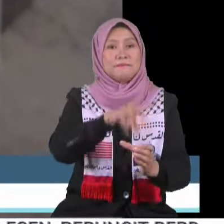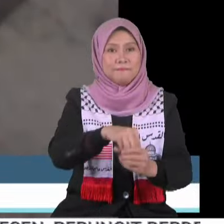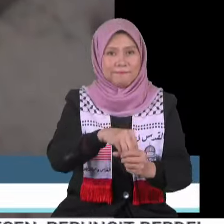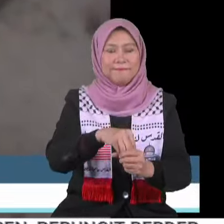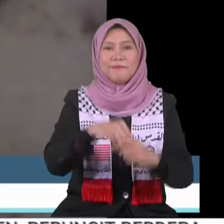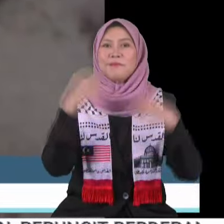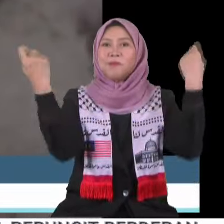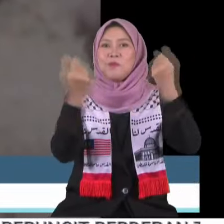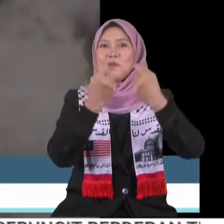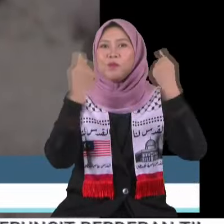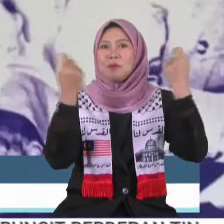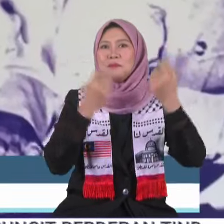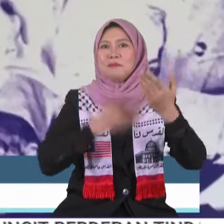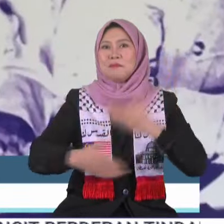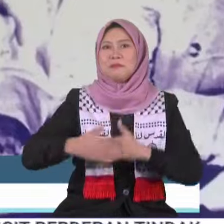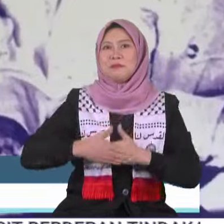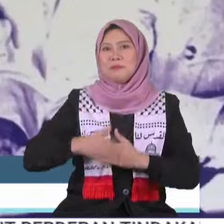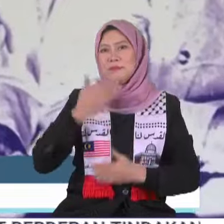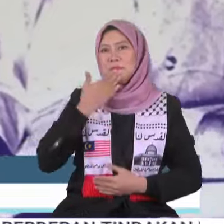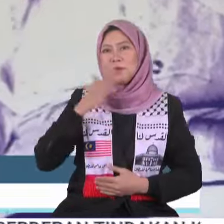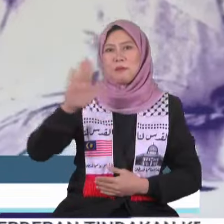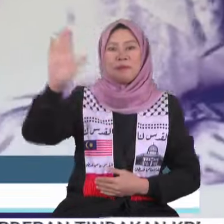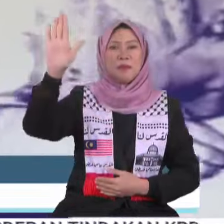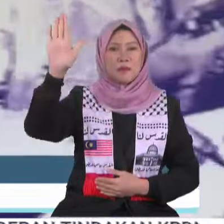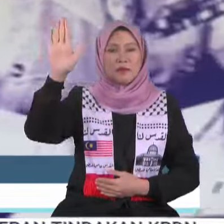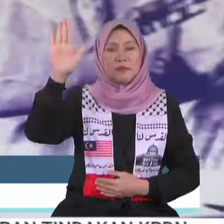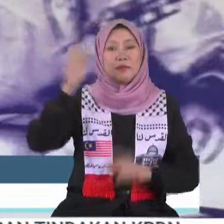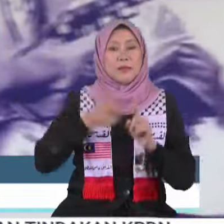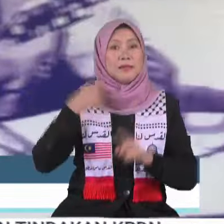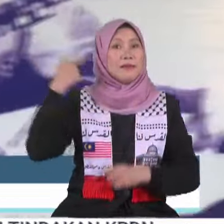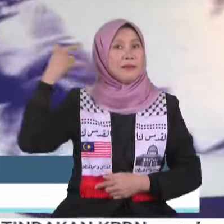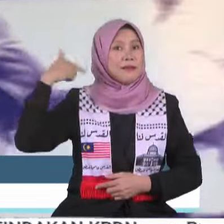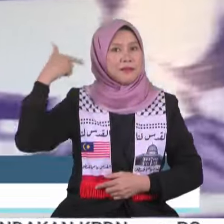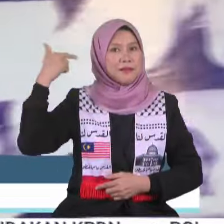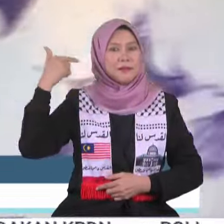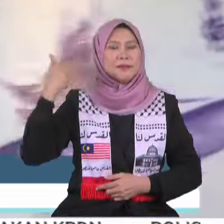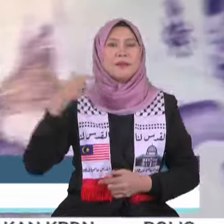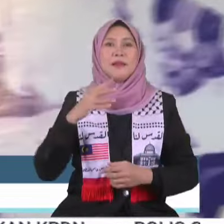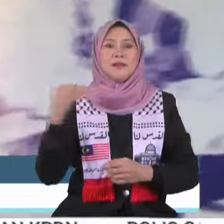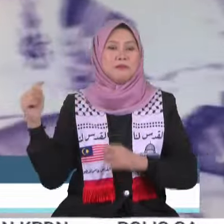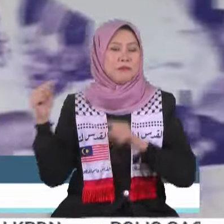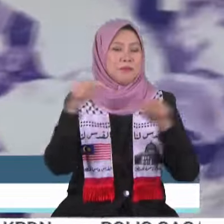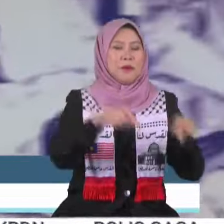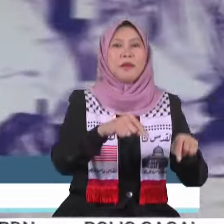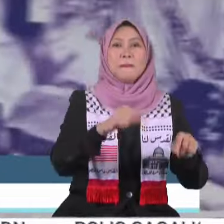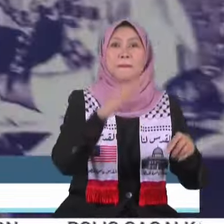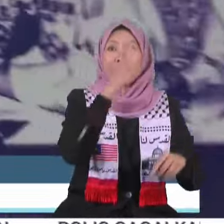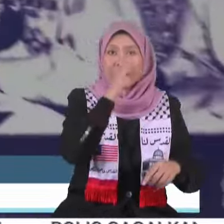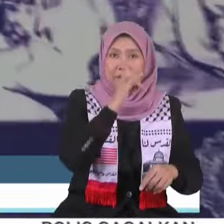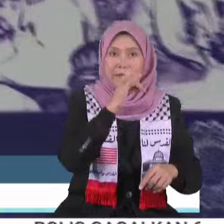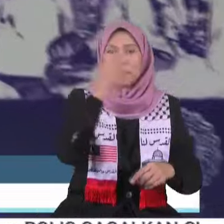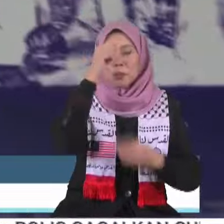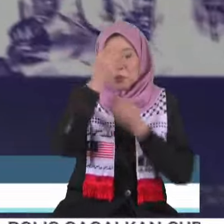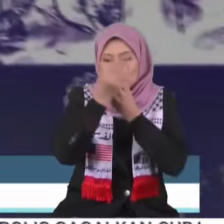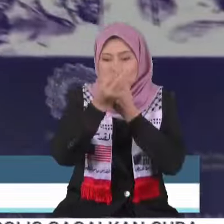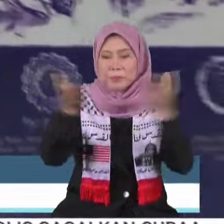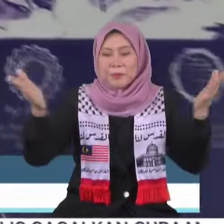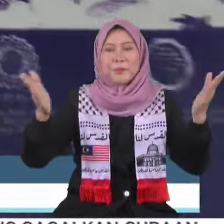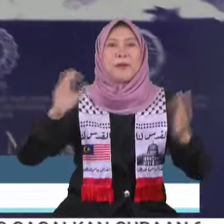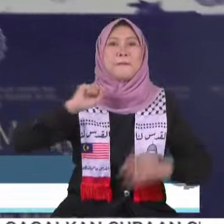dalam sambutan kepulangan Tunku Abdul Rahman dari London di Bandar Hilir Melaka untuk